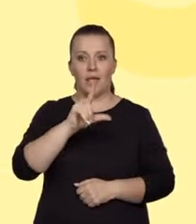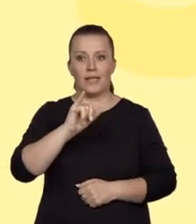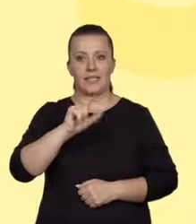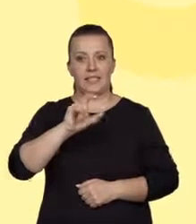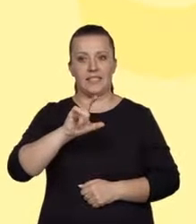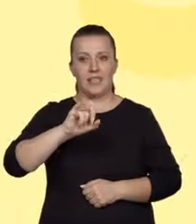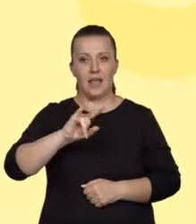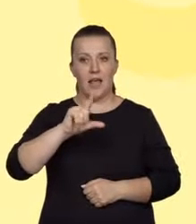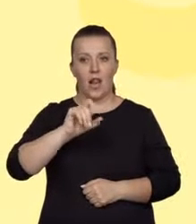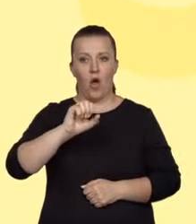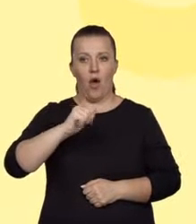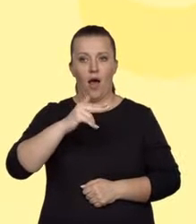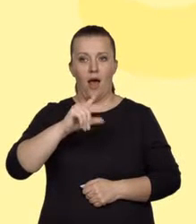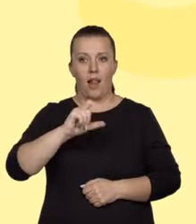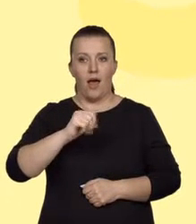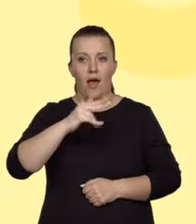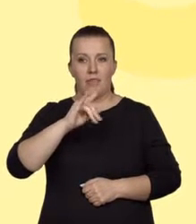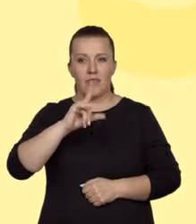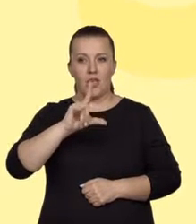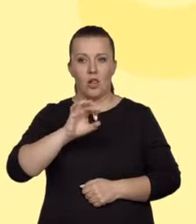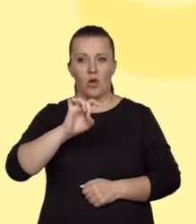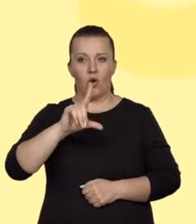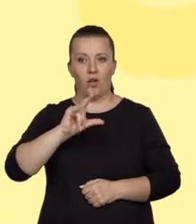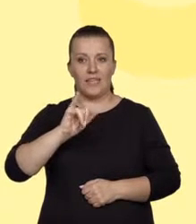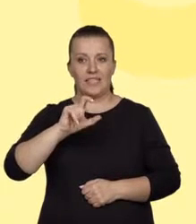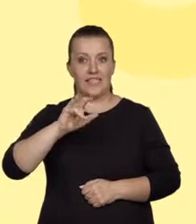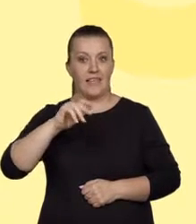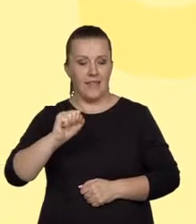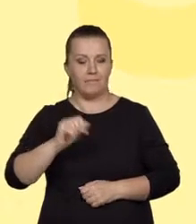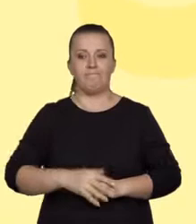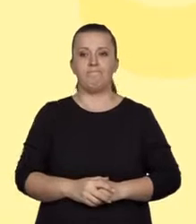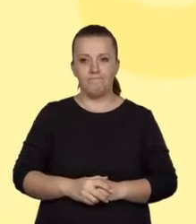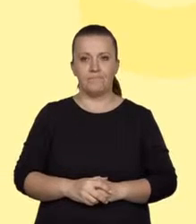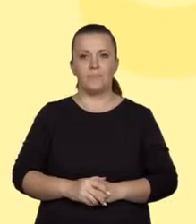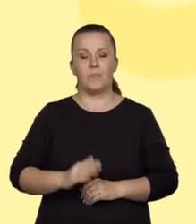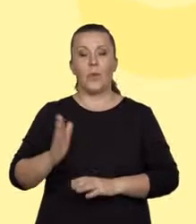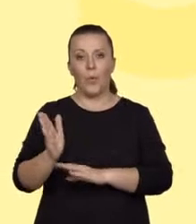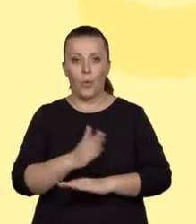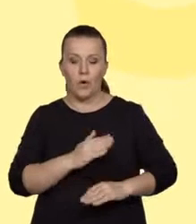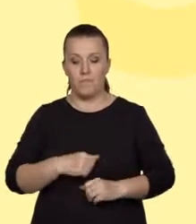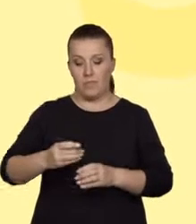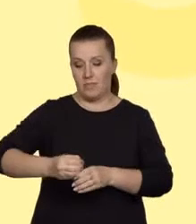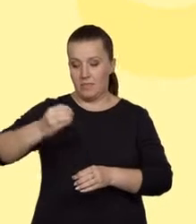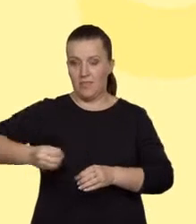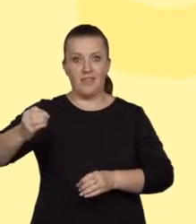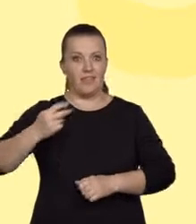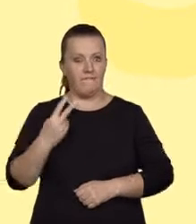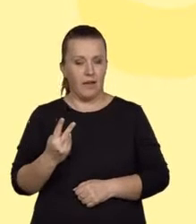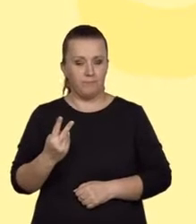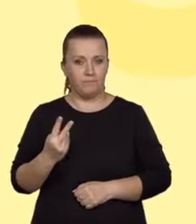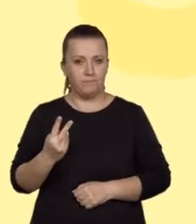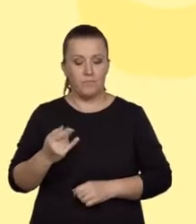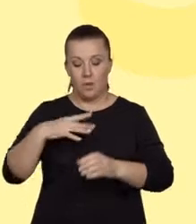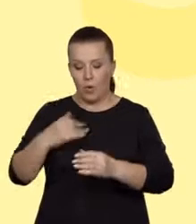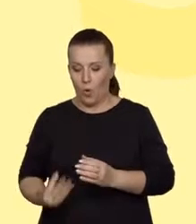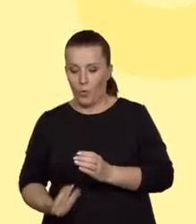glicyloalanyloglicyny. Co dalej? W trzeciej serii doświadczeń po ogrzaniu szafirowych roztworów otrzymanych w serii drugiej,